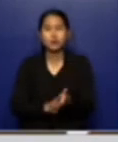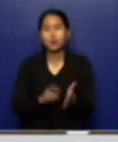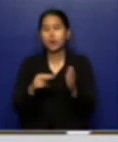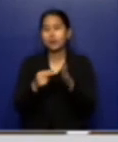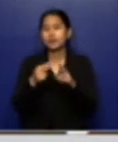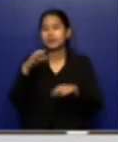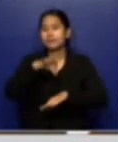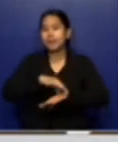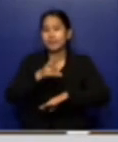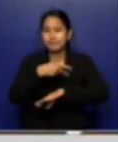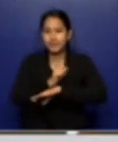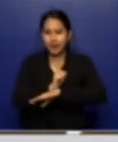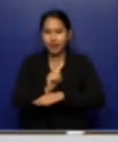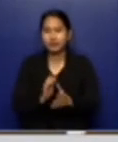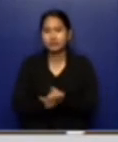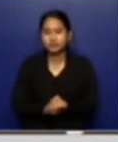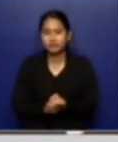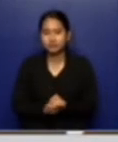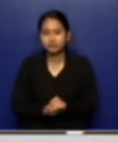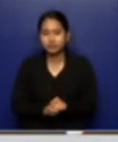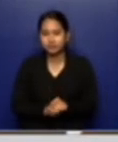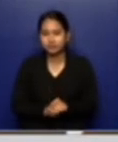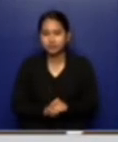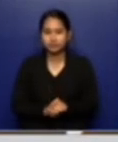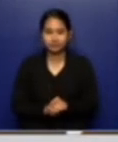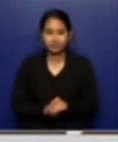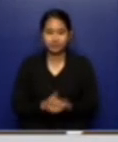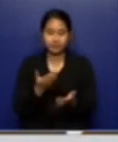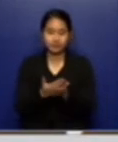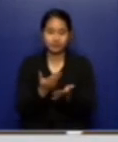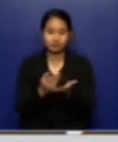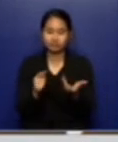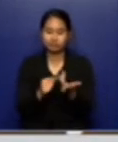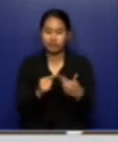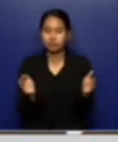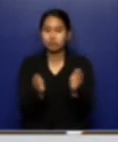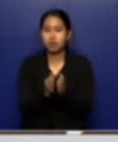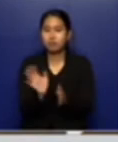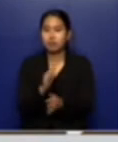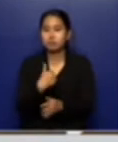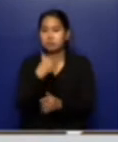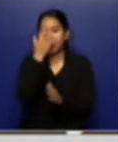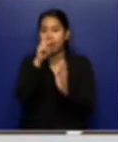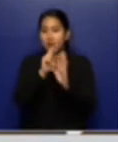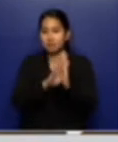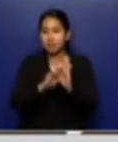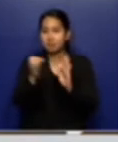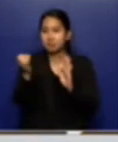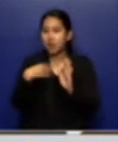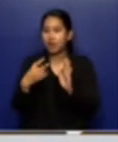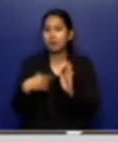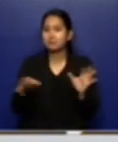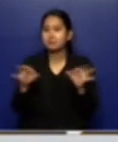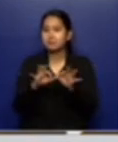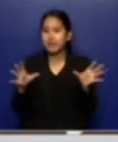านท่านไปไม่นับบอกว่าในระเบียบเขาไม่ให้นับแต่ท่านไปนับ